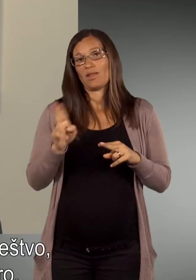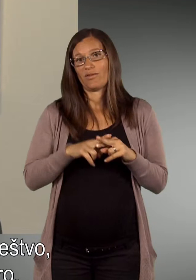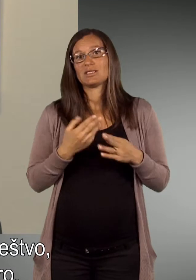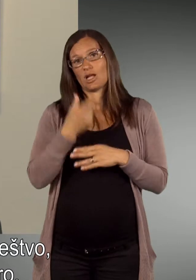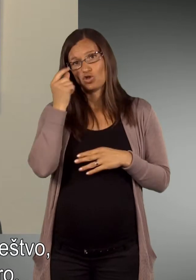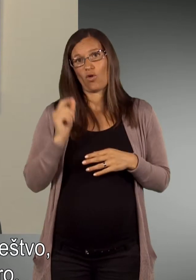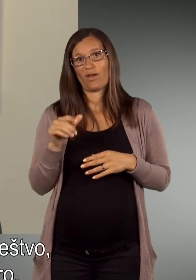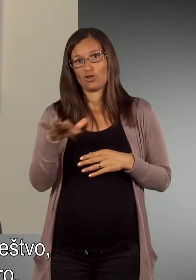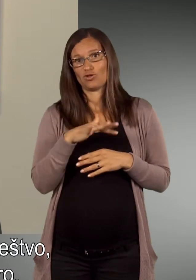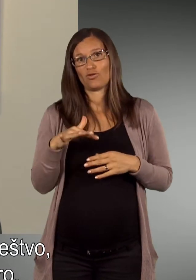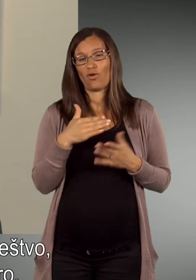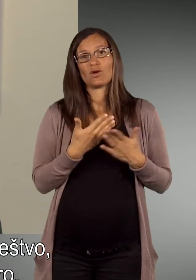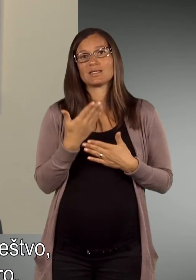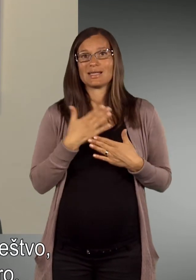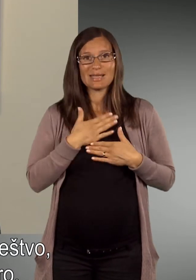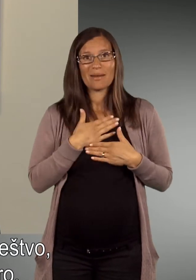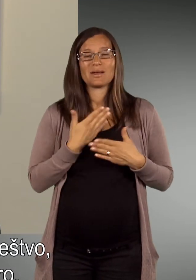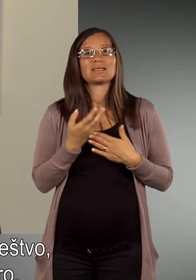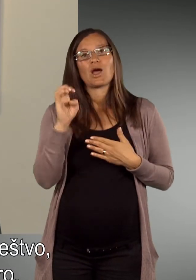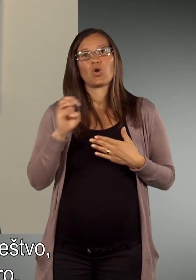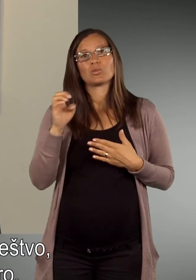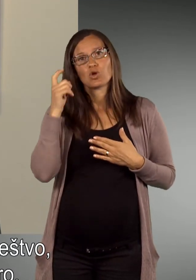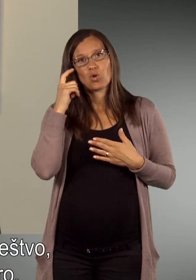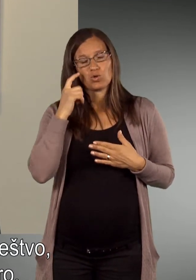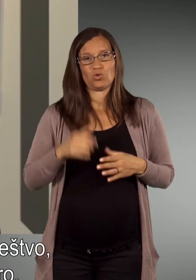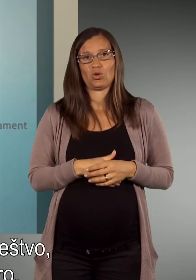za človeštvo, za sebe, za evropsko kulturo.